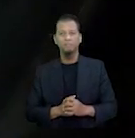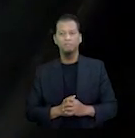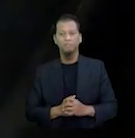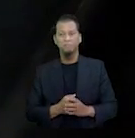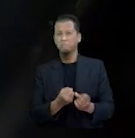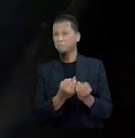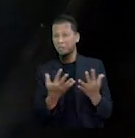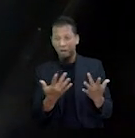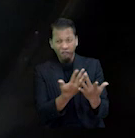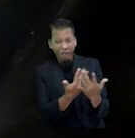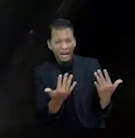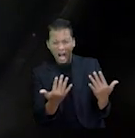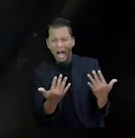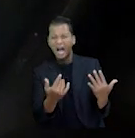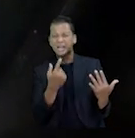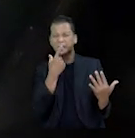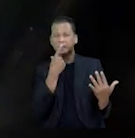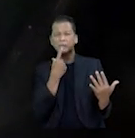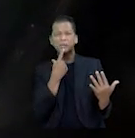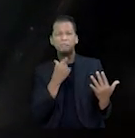jalanan semua itu kayak model kabut.